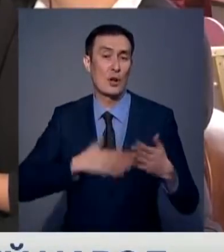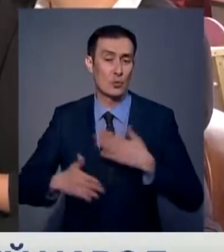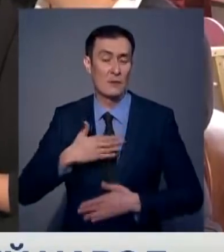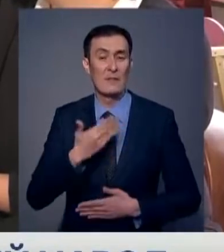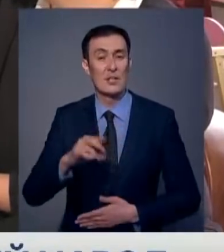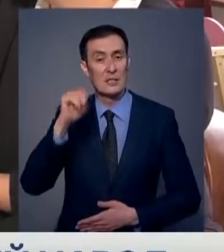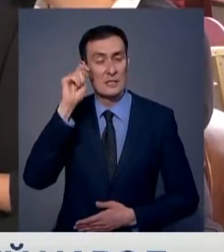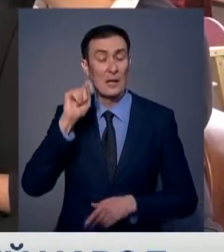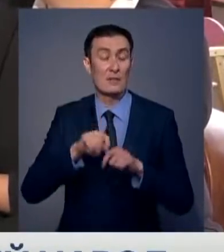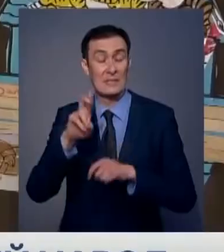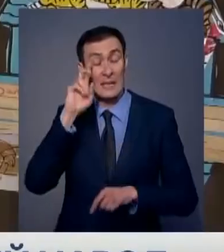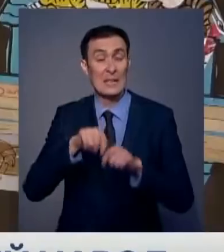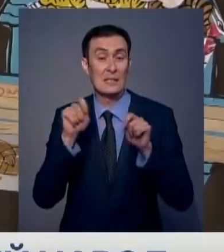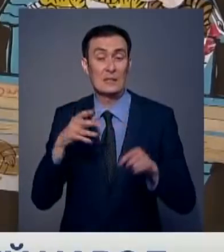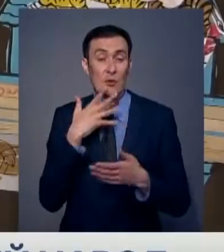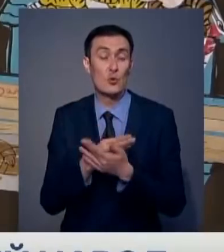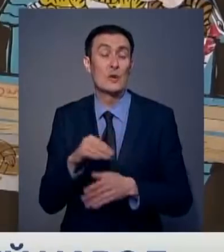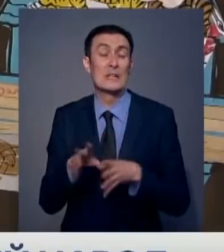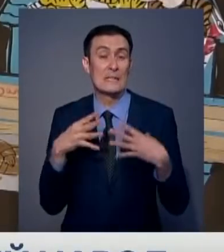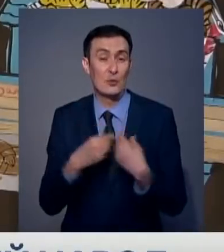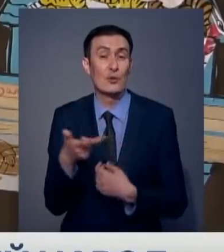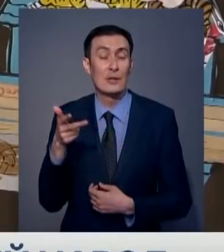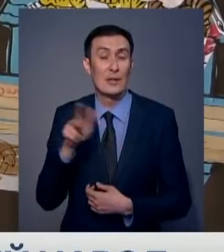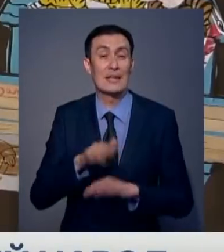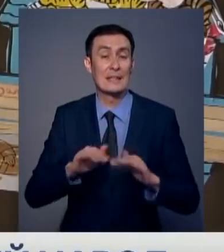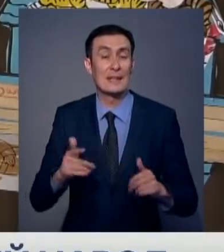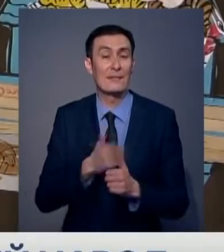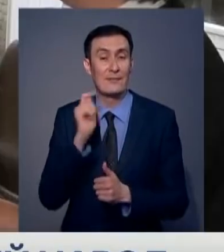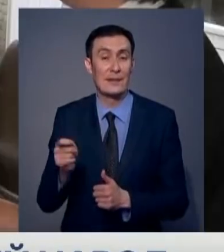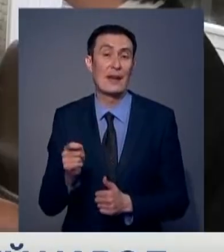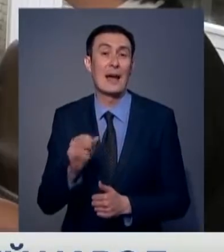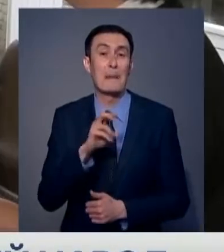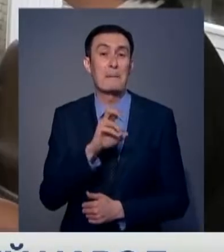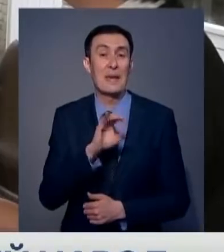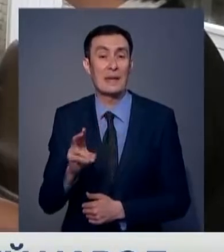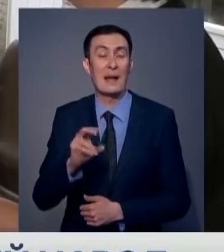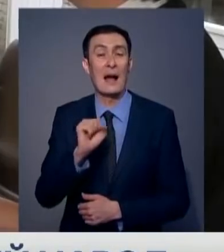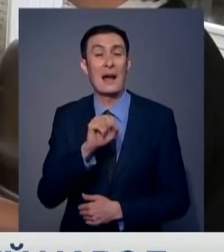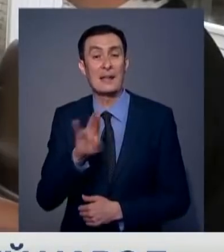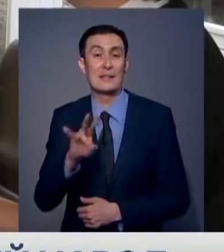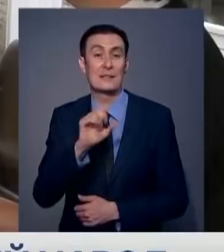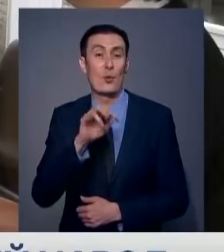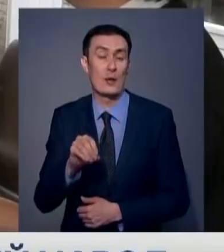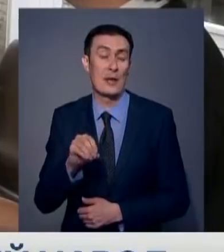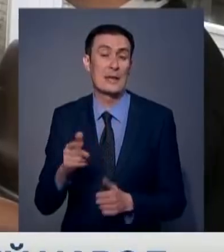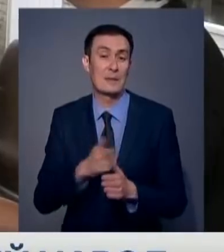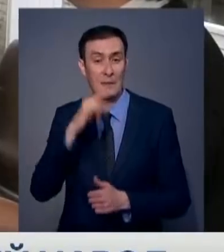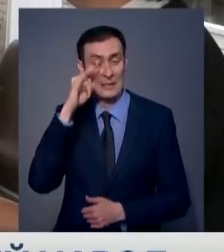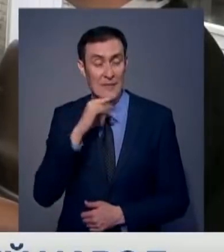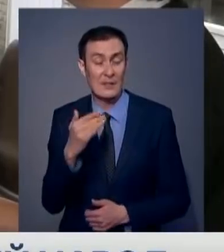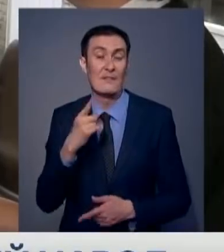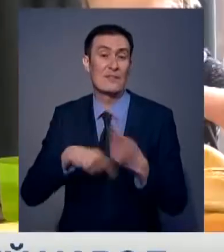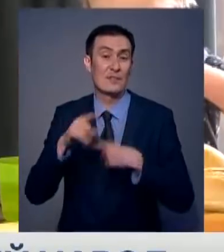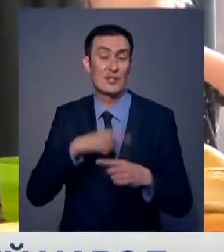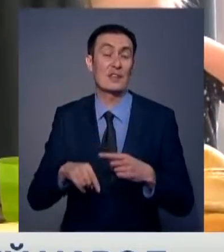стране они создали свою семью, а троих детей назвали казахскими именами Берик, Аяна и Сауле. По завершении нашей миссии и